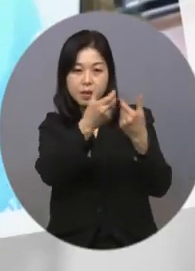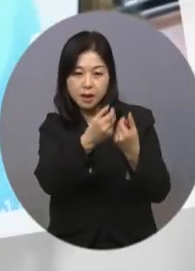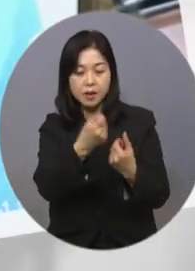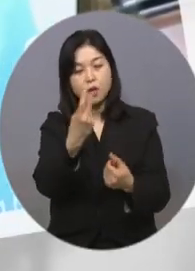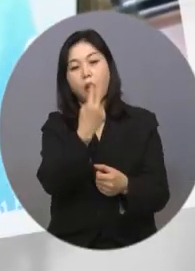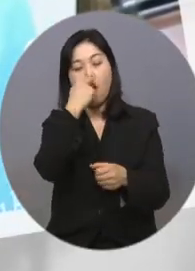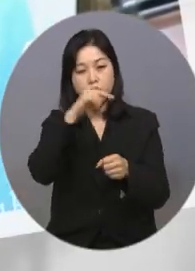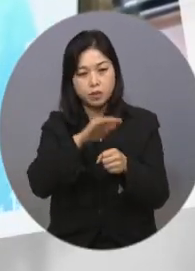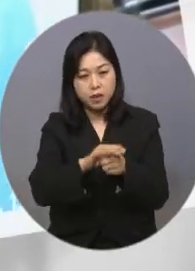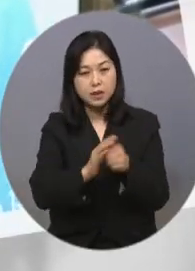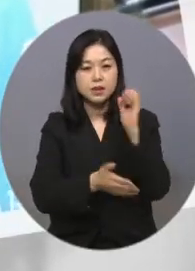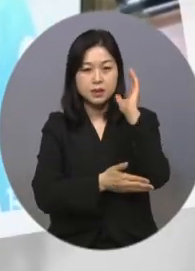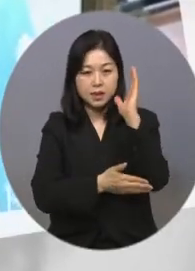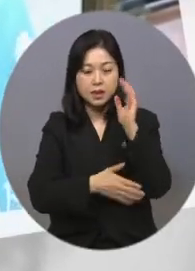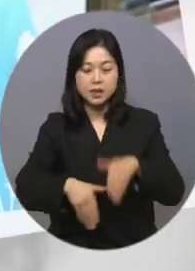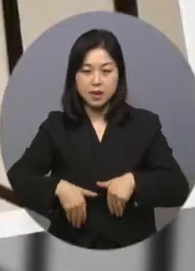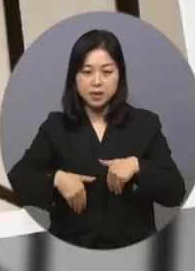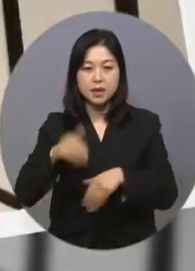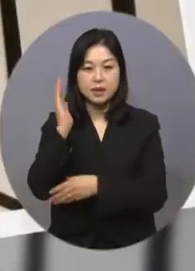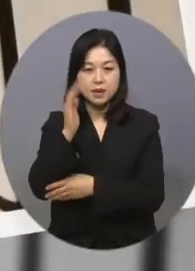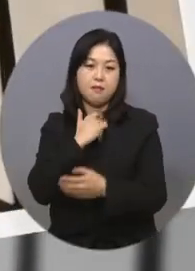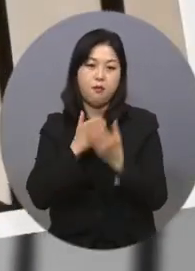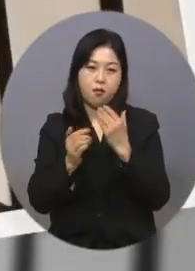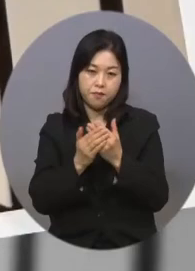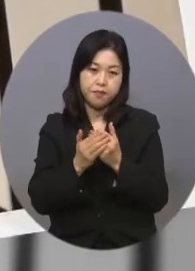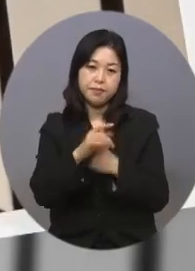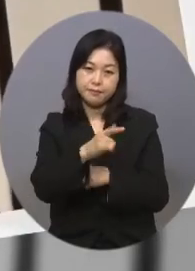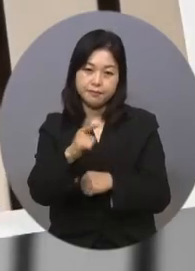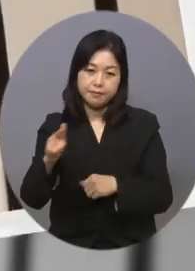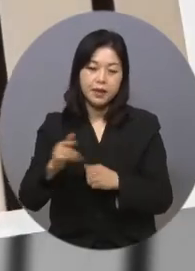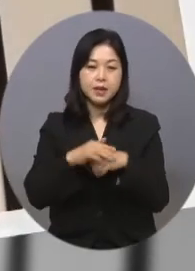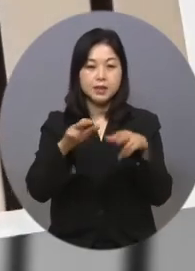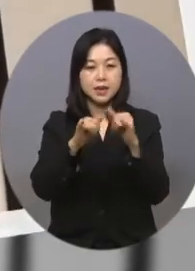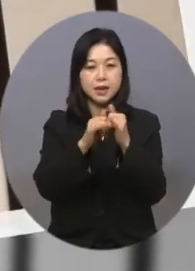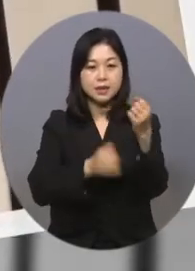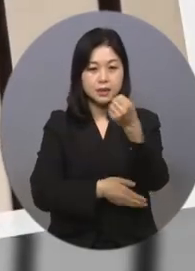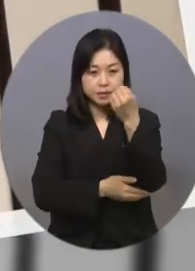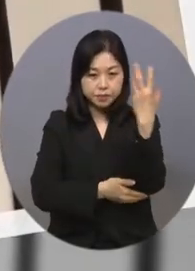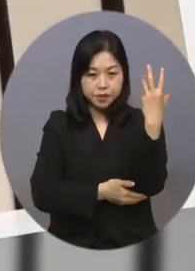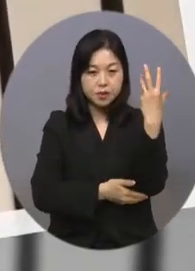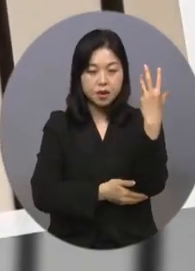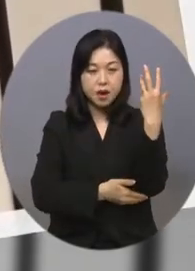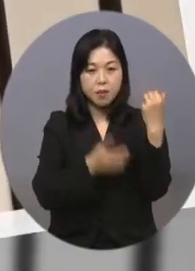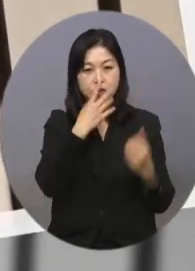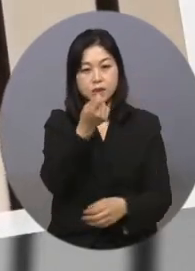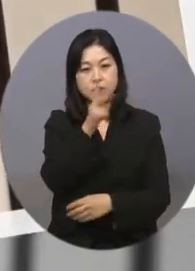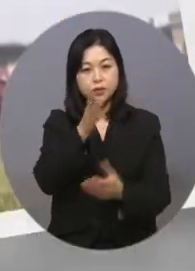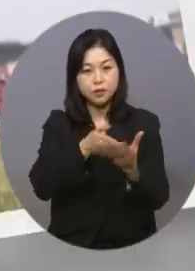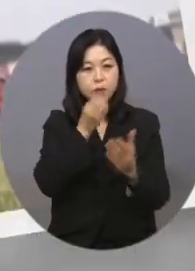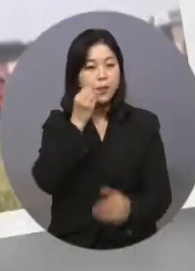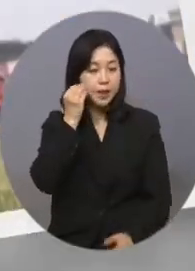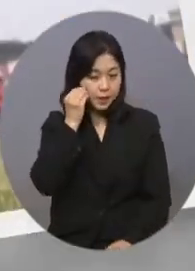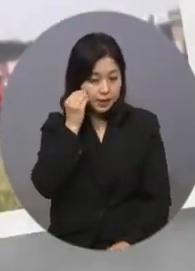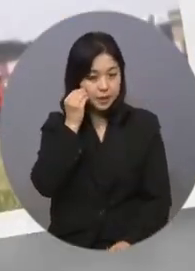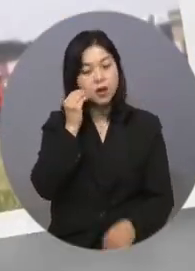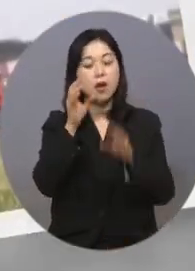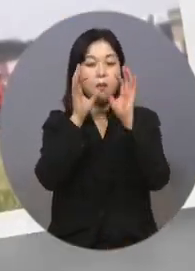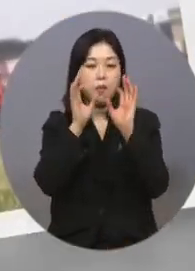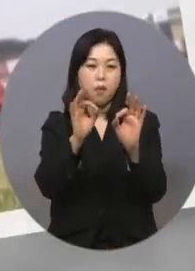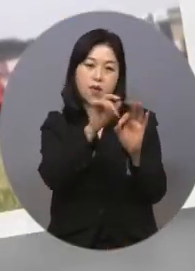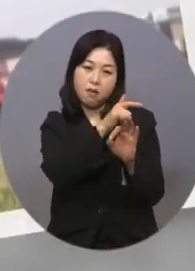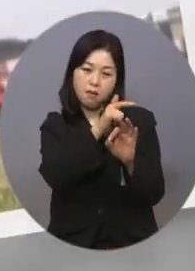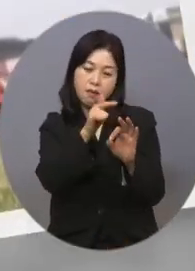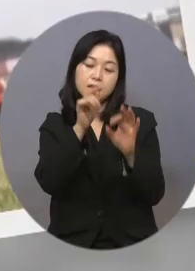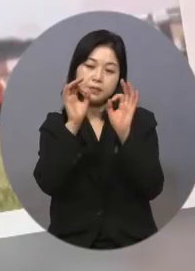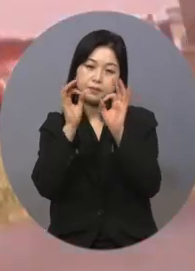사례부터 억울한 사연, 따뜻한 미담까지 장애인신문과 웰페어뉴스 홈페이지를 통해 보다 다양한 소식을